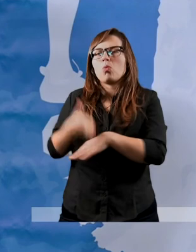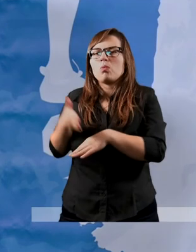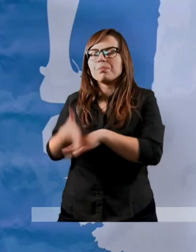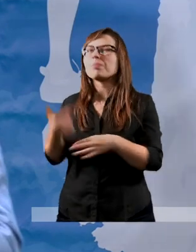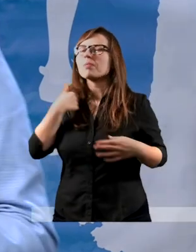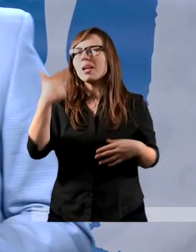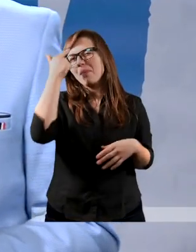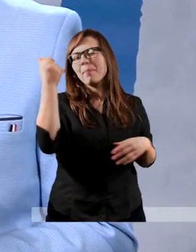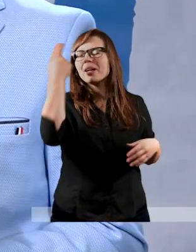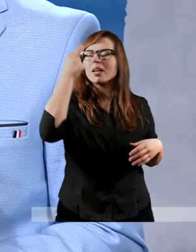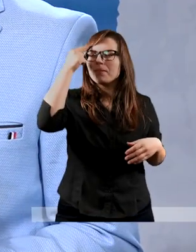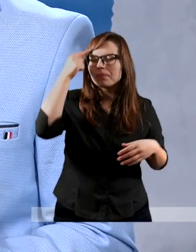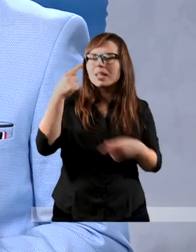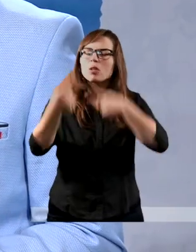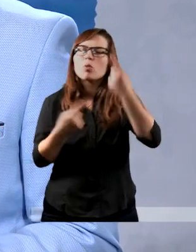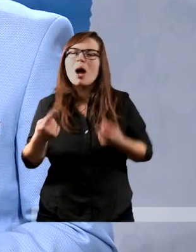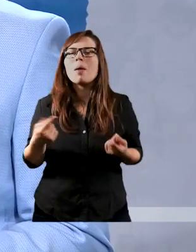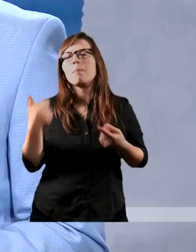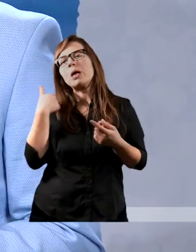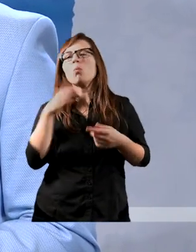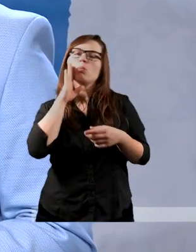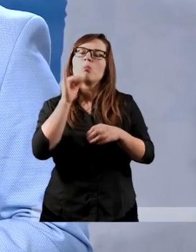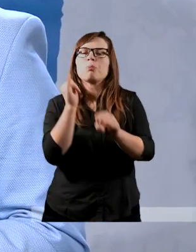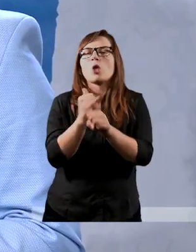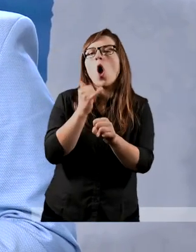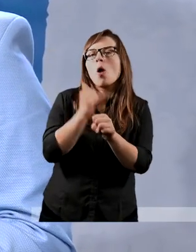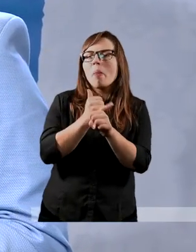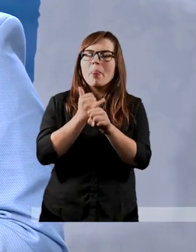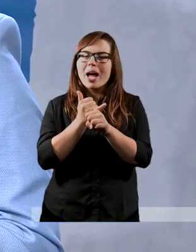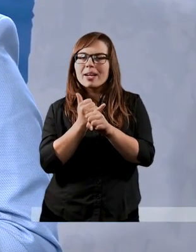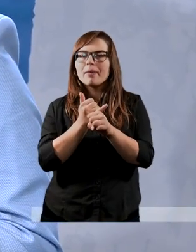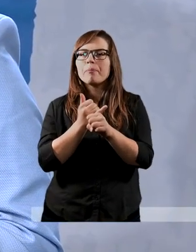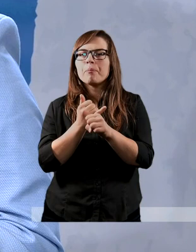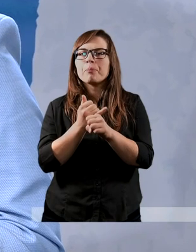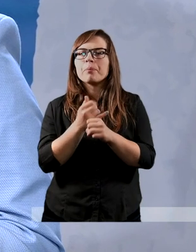taką sytuację, gdzie przyszedł piątek i